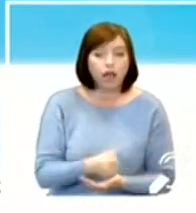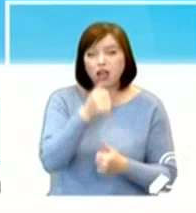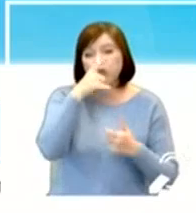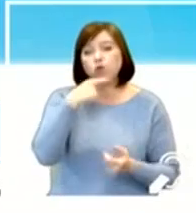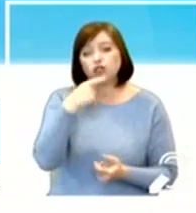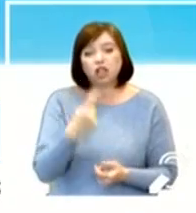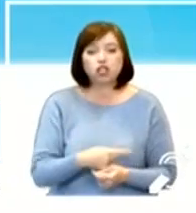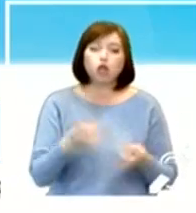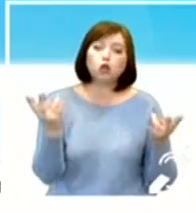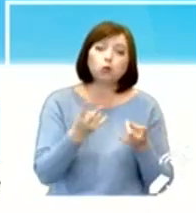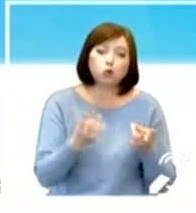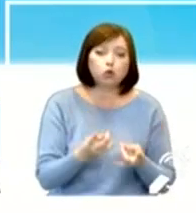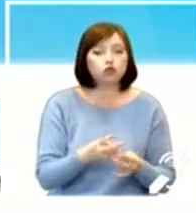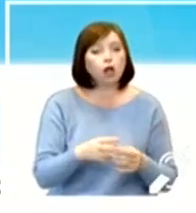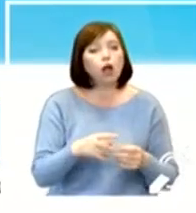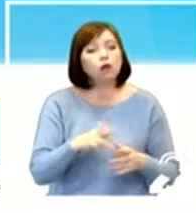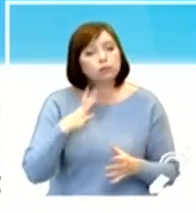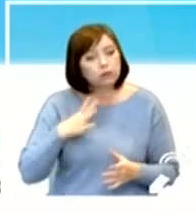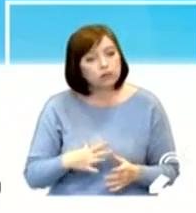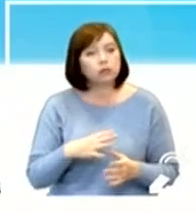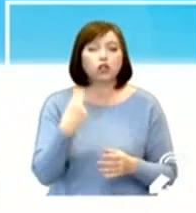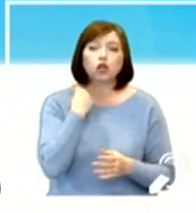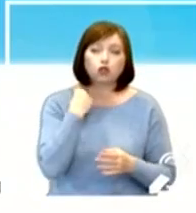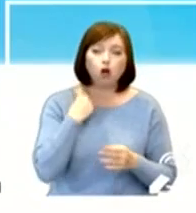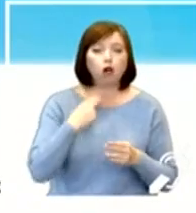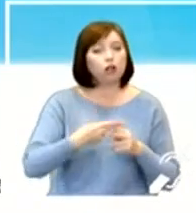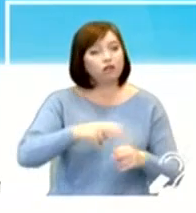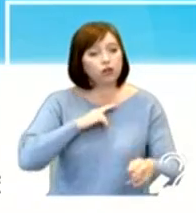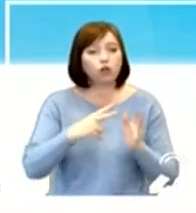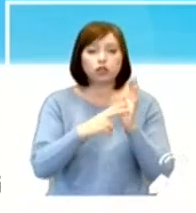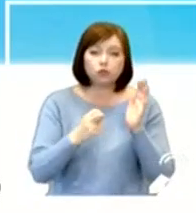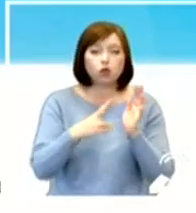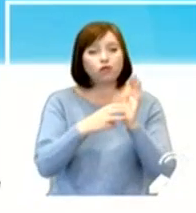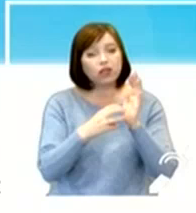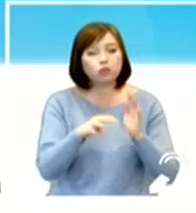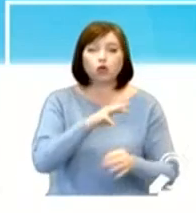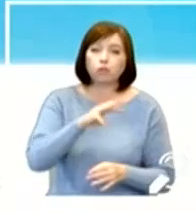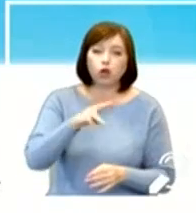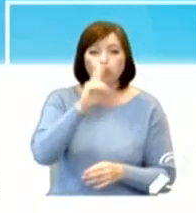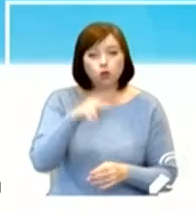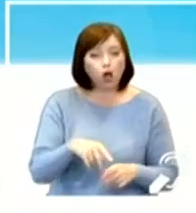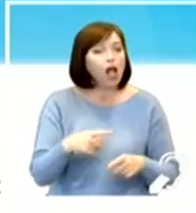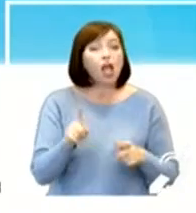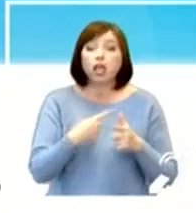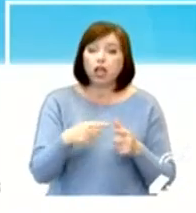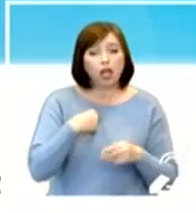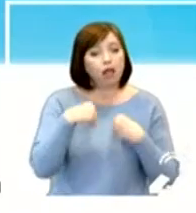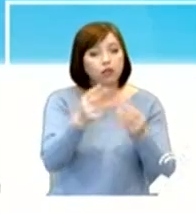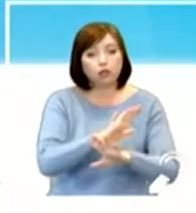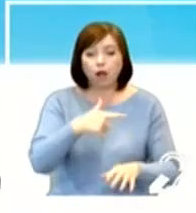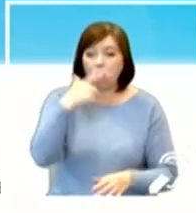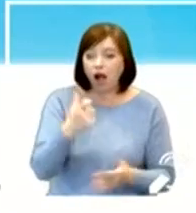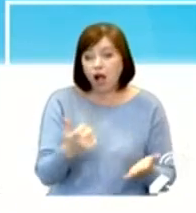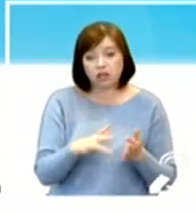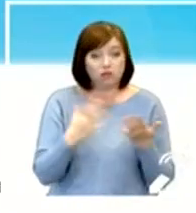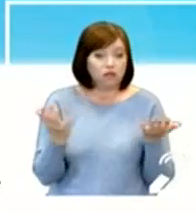spună trebuie să acceptați o datorie inexistentă de 700-800 de milioane de dolari, că altfel nu vă dăm gaze naturale. Deci asta a